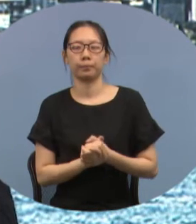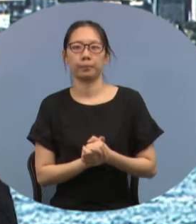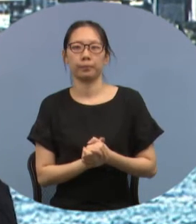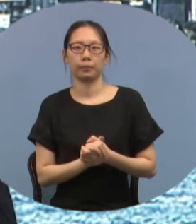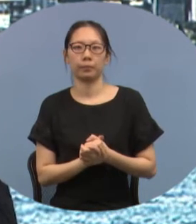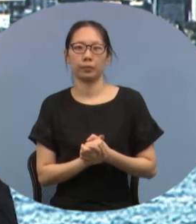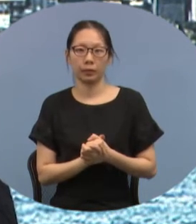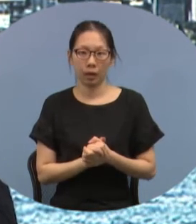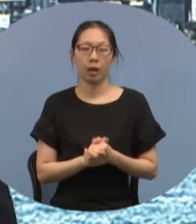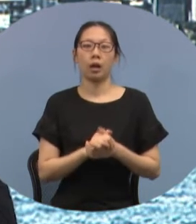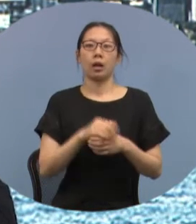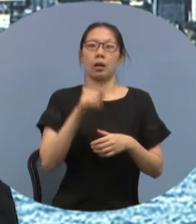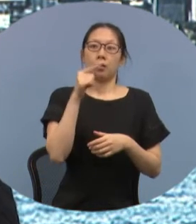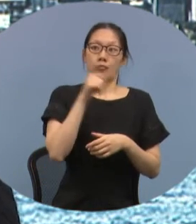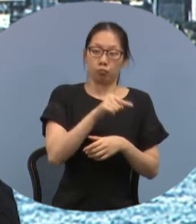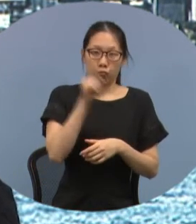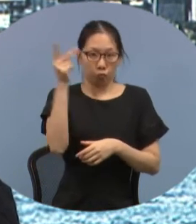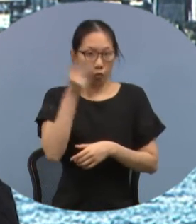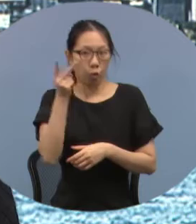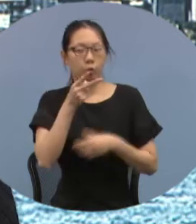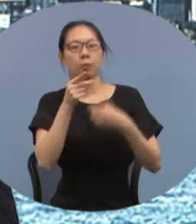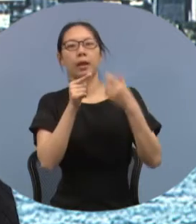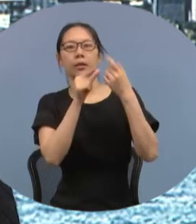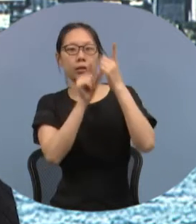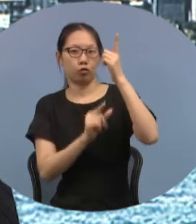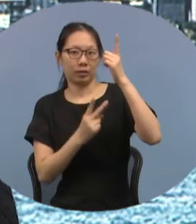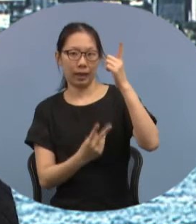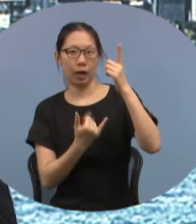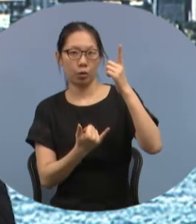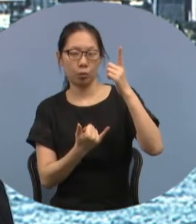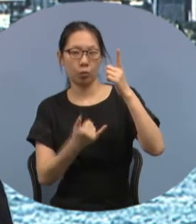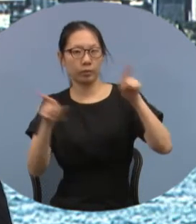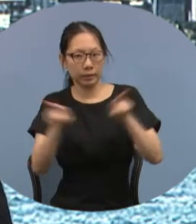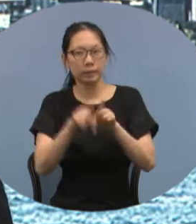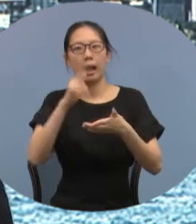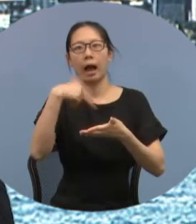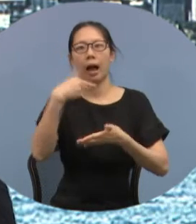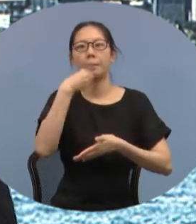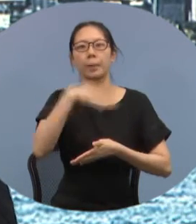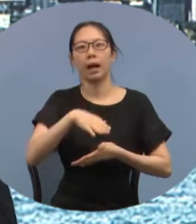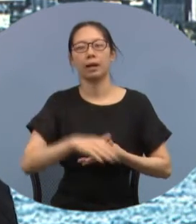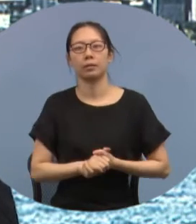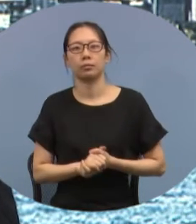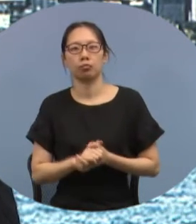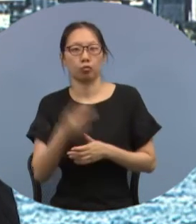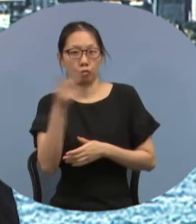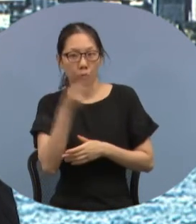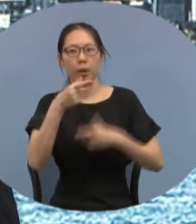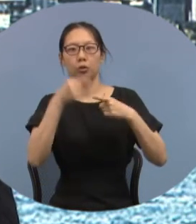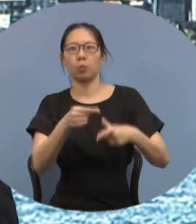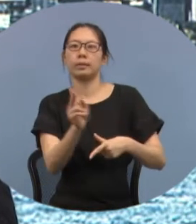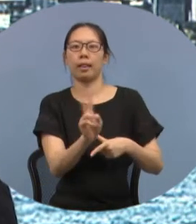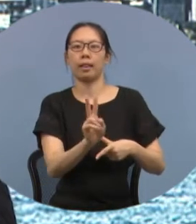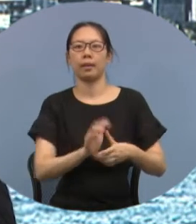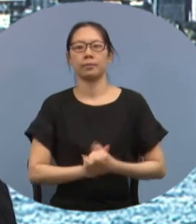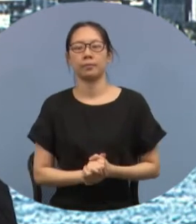呢位確診人士咧就同嗰位人士就係一齊喺26號就曾經一齊食過飯啦。咁佢哋因為都係同一